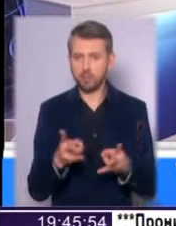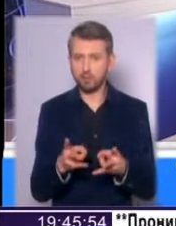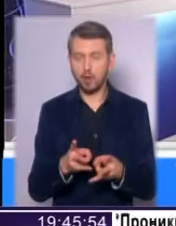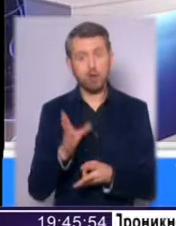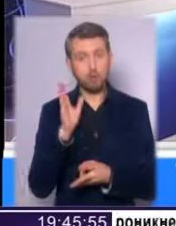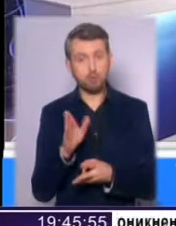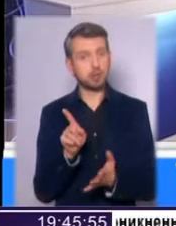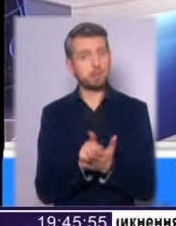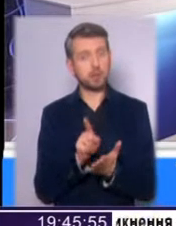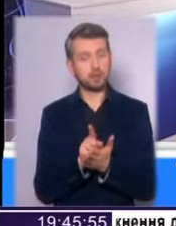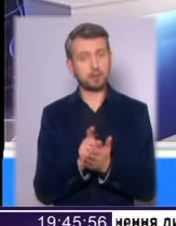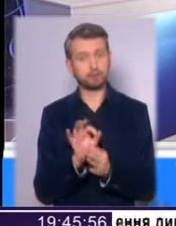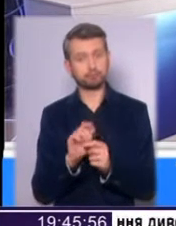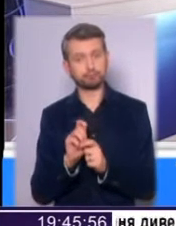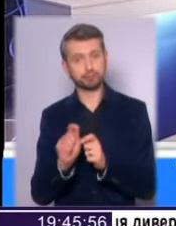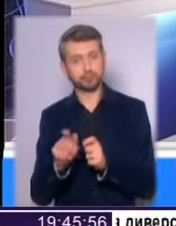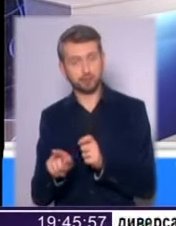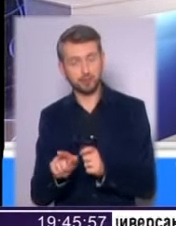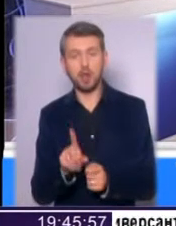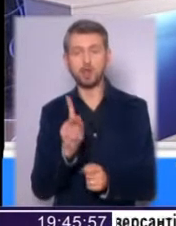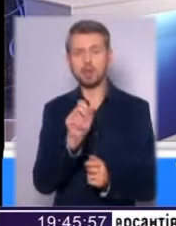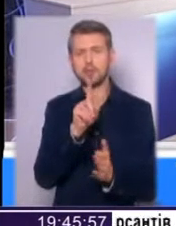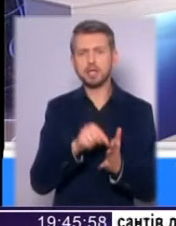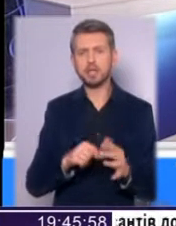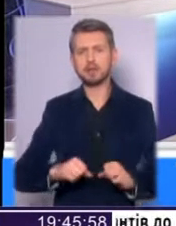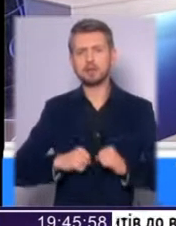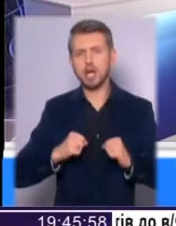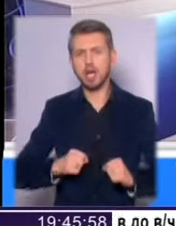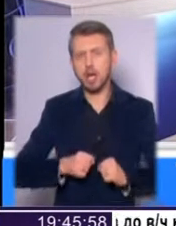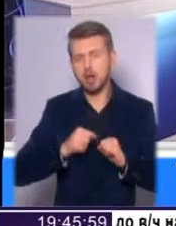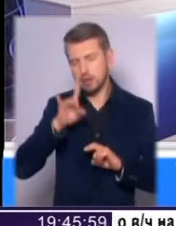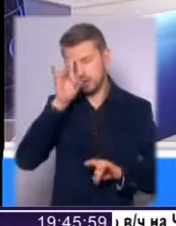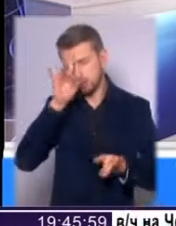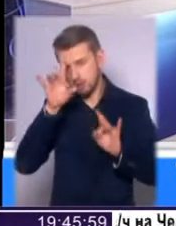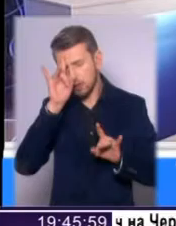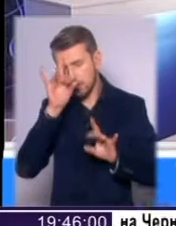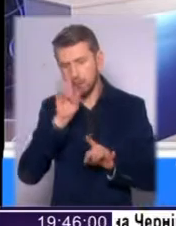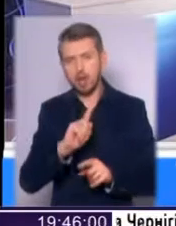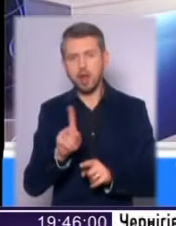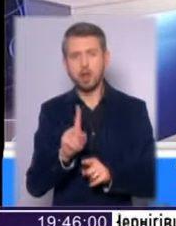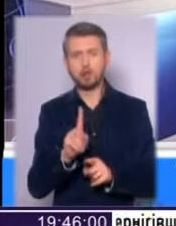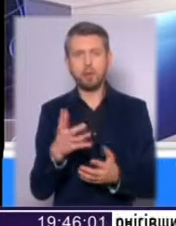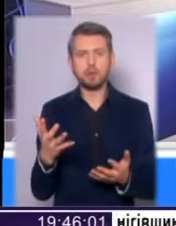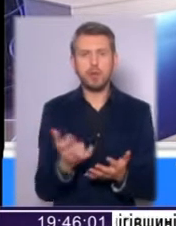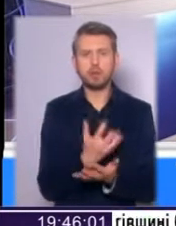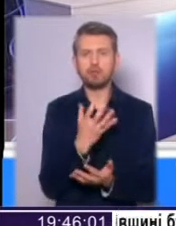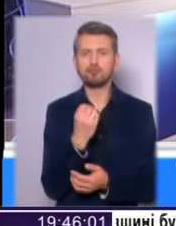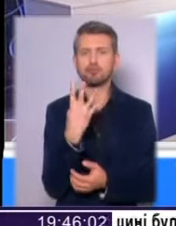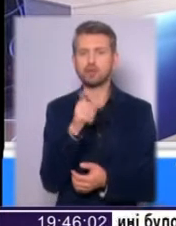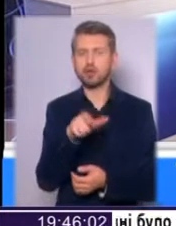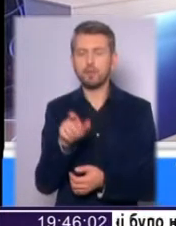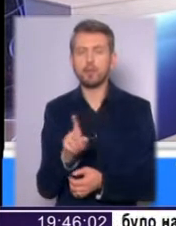для пенсіонерів. Друге питання. Старайтеся любими судьбами, щоб знайти ще 4 чоловіки, щоб